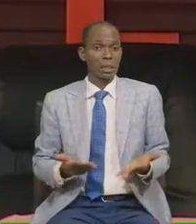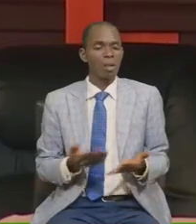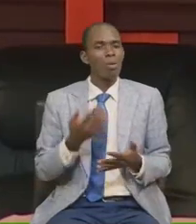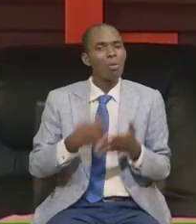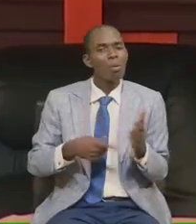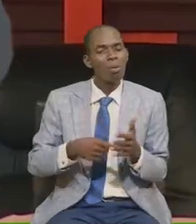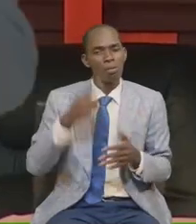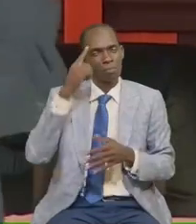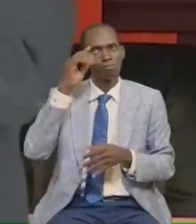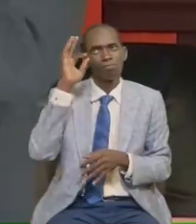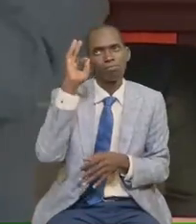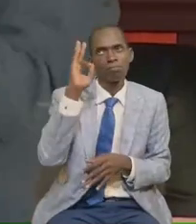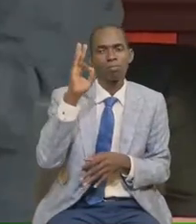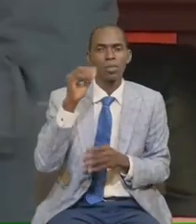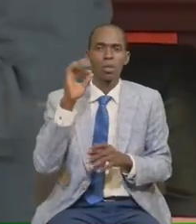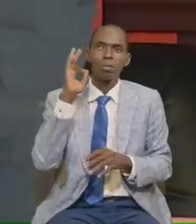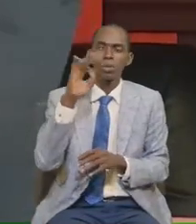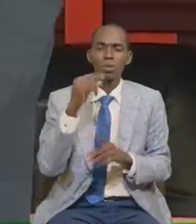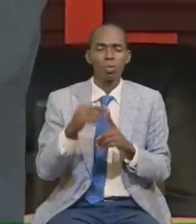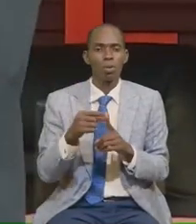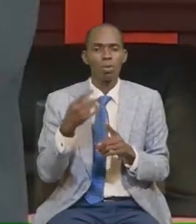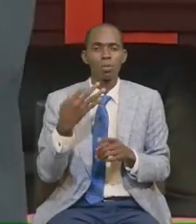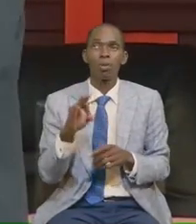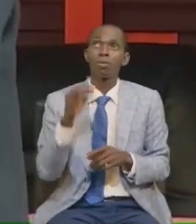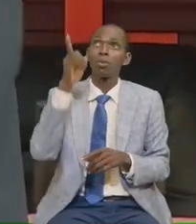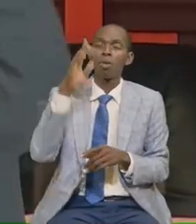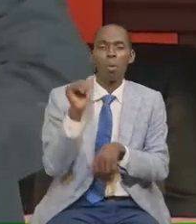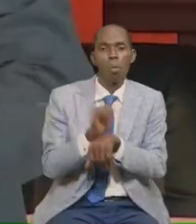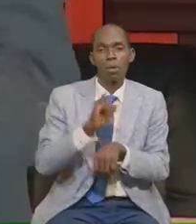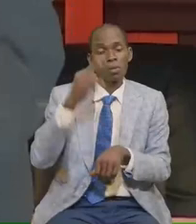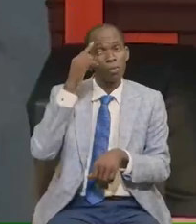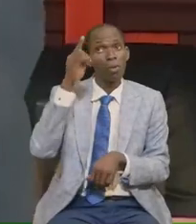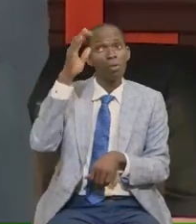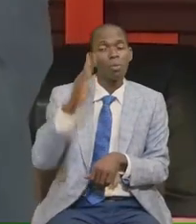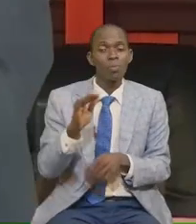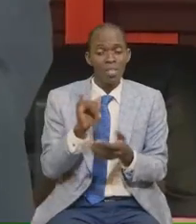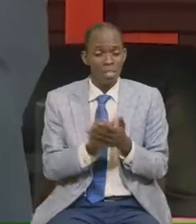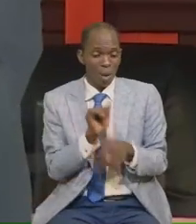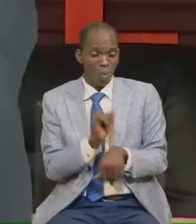Dieu. Ce travail pour Dieu-là n'est pas reconnu par Dieu au ciel.